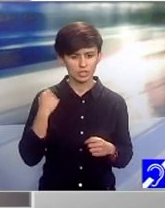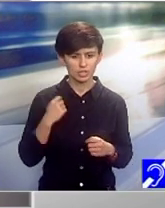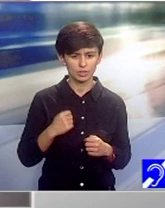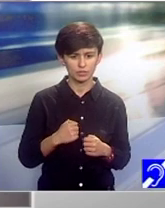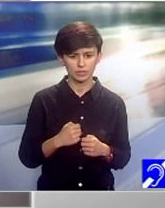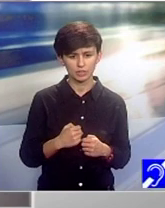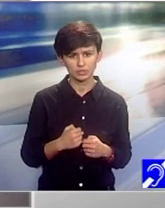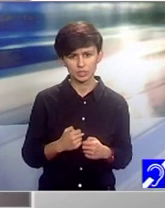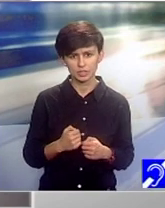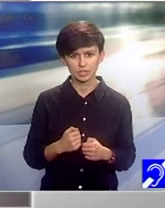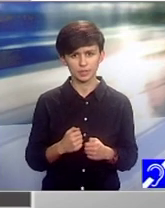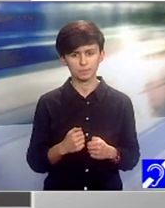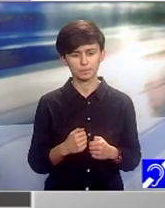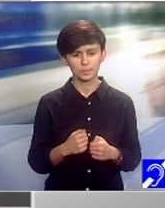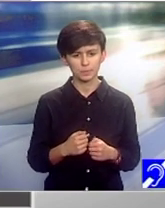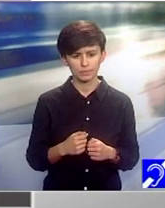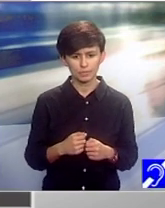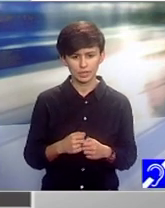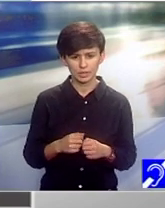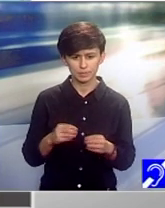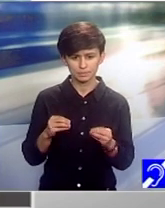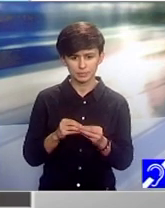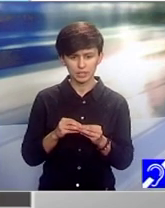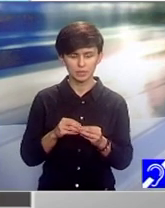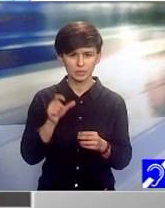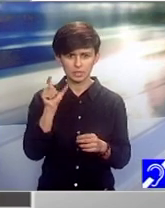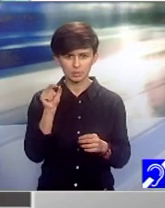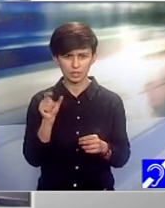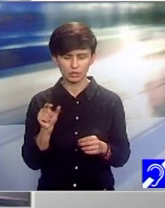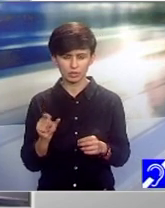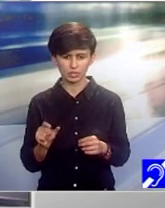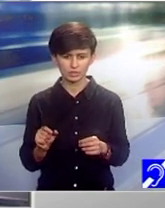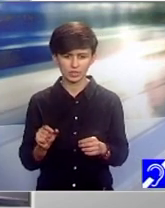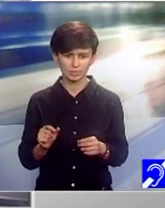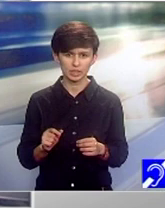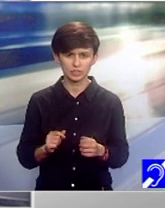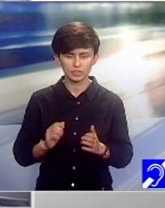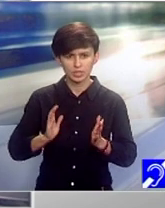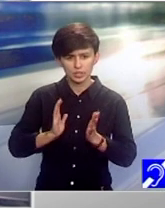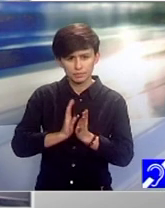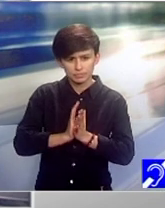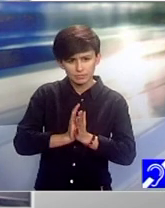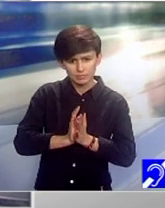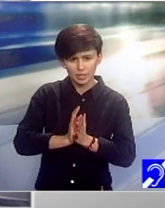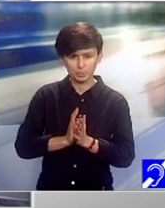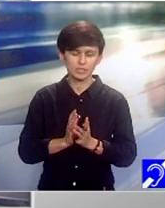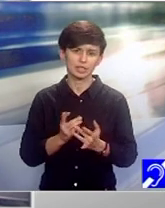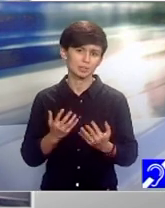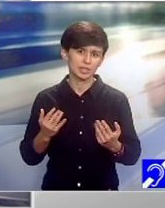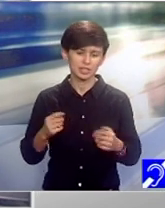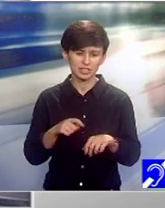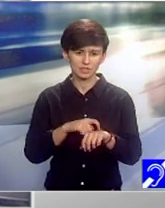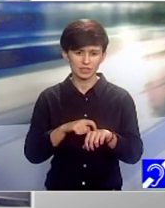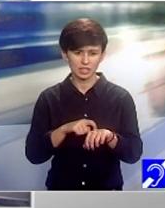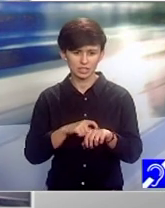endodermal, așa se cheamă, a fost lipită pe coloana vertebrală și mi-a păsat pe câțiva nervi, ca să spun așa,